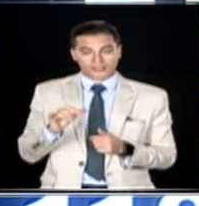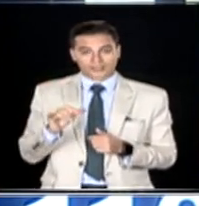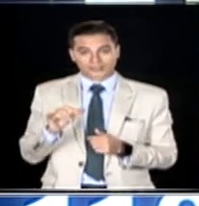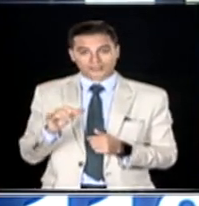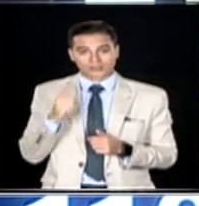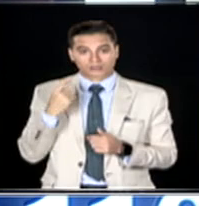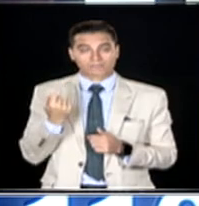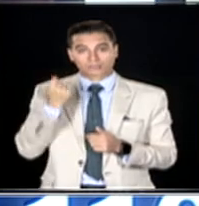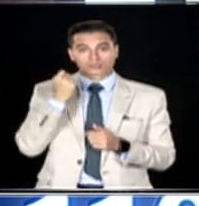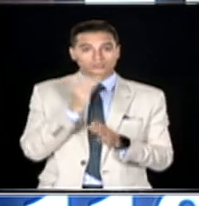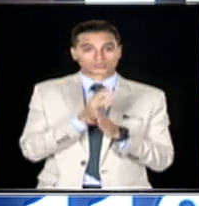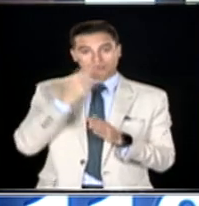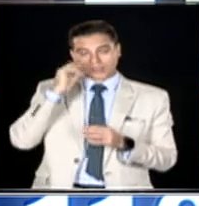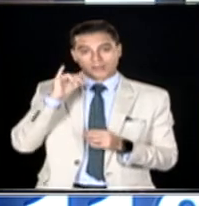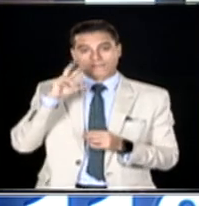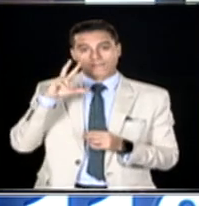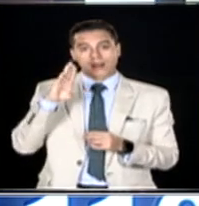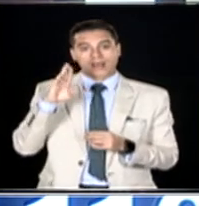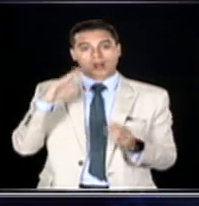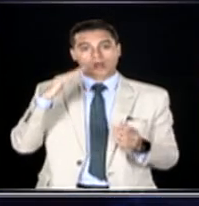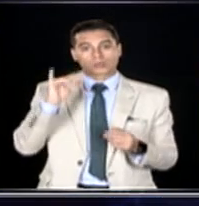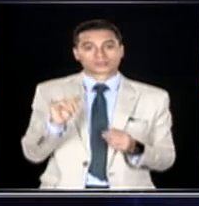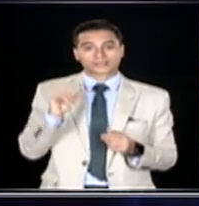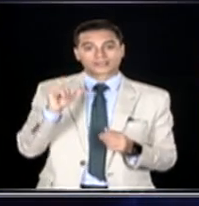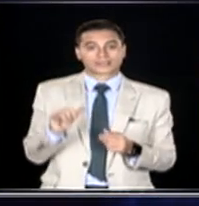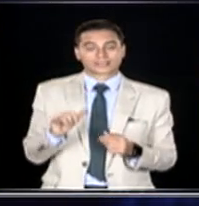بطولة ملك الحسيني،